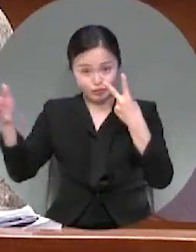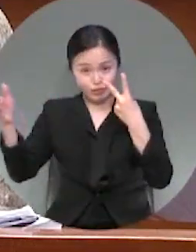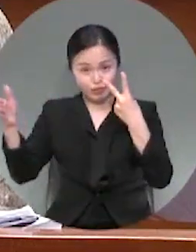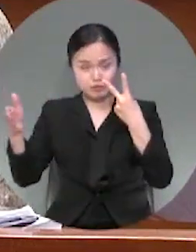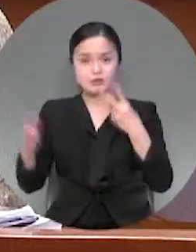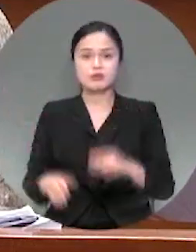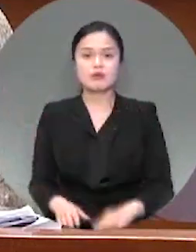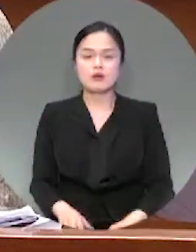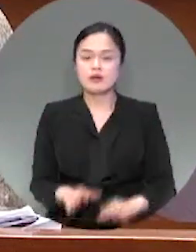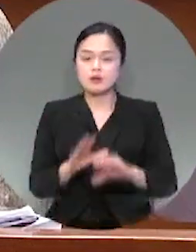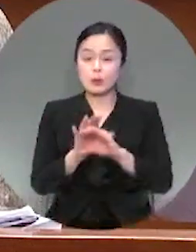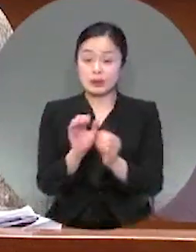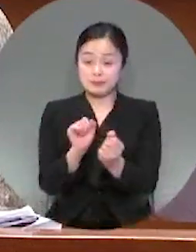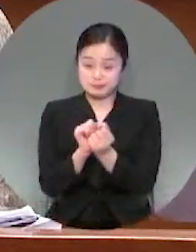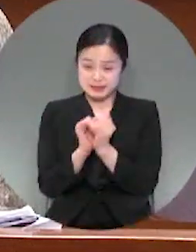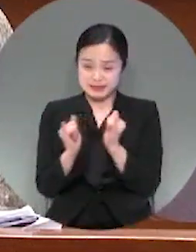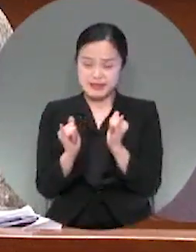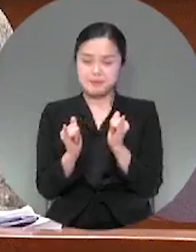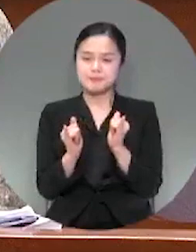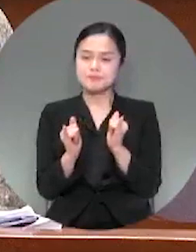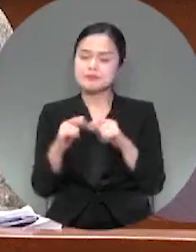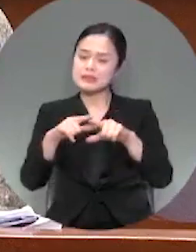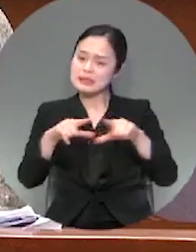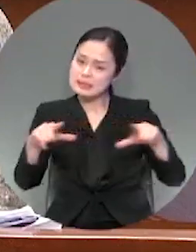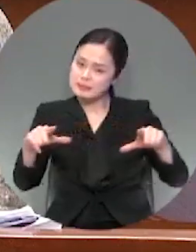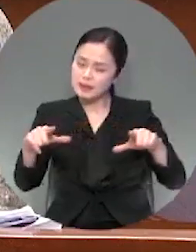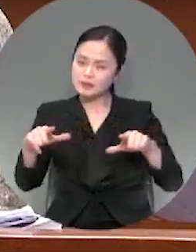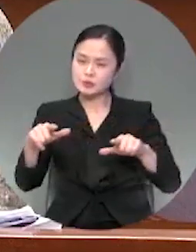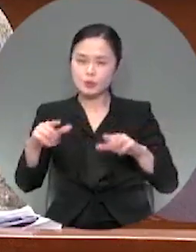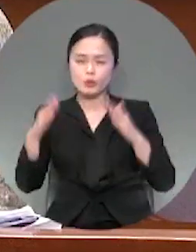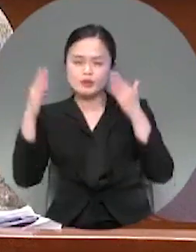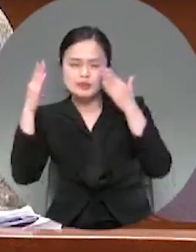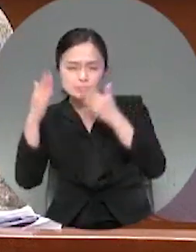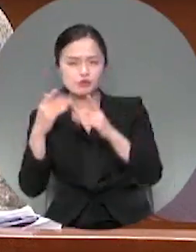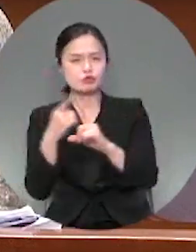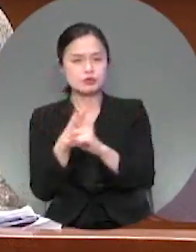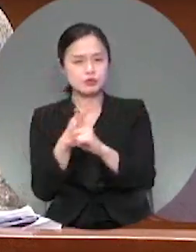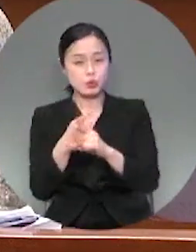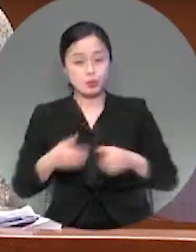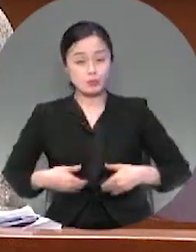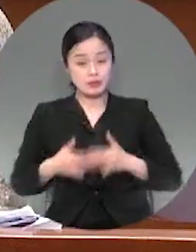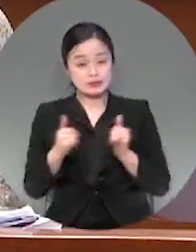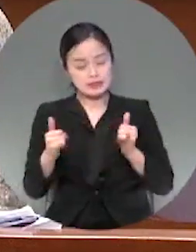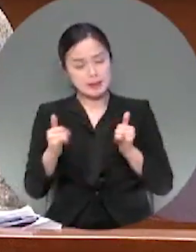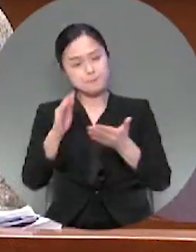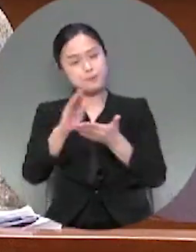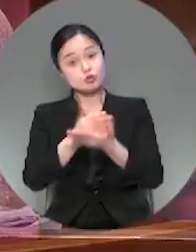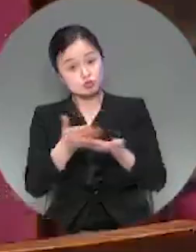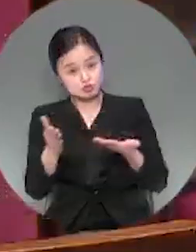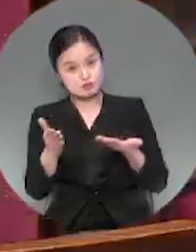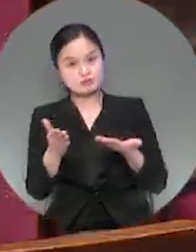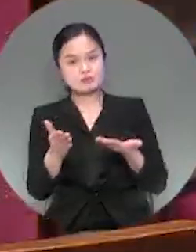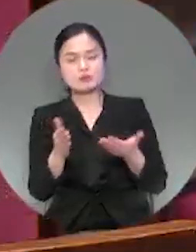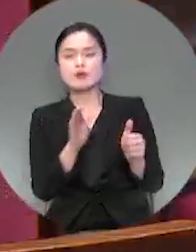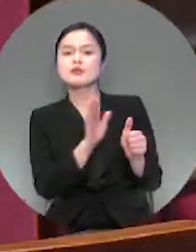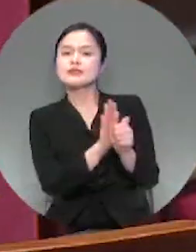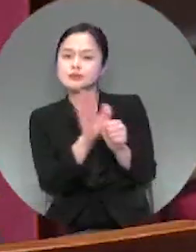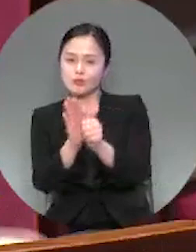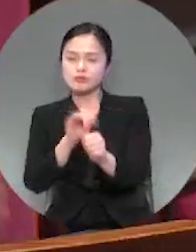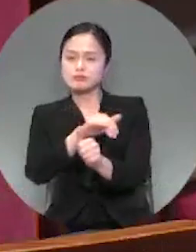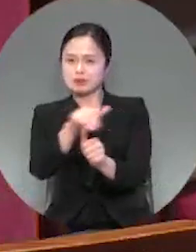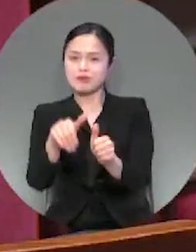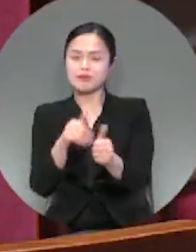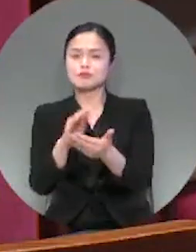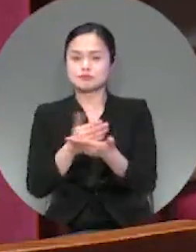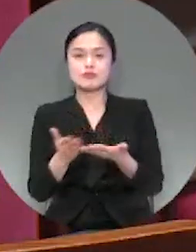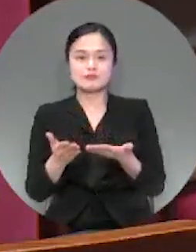나뉘게 되기 때문에 그런 분류에 따라서 세심한 정보를 제공하도록 보완해서 시행하겠습니다. 예, 말씀대로 100만 명이